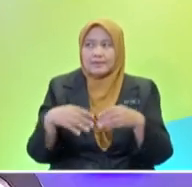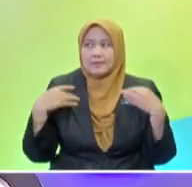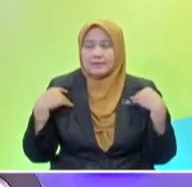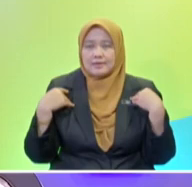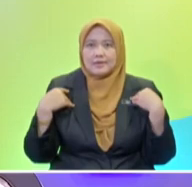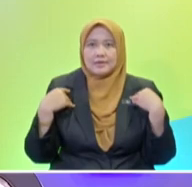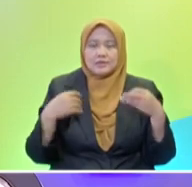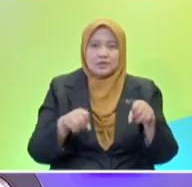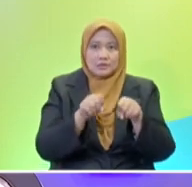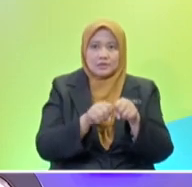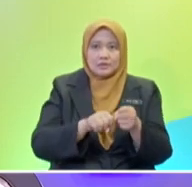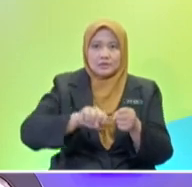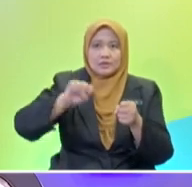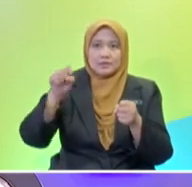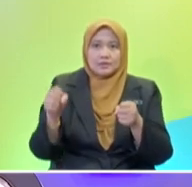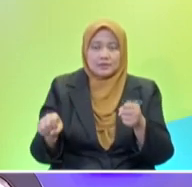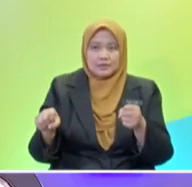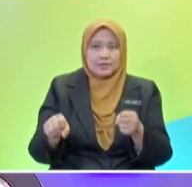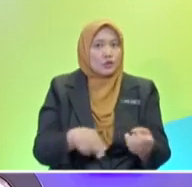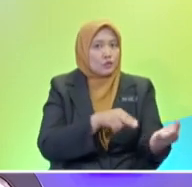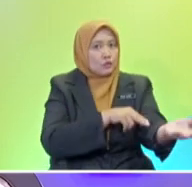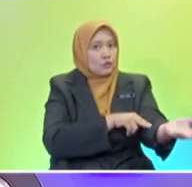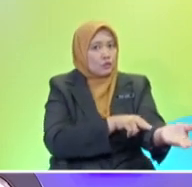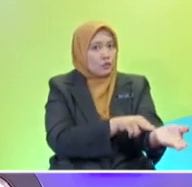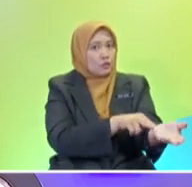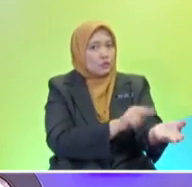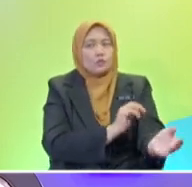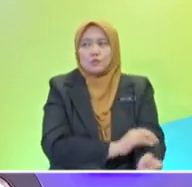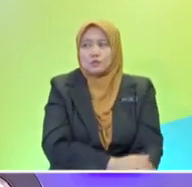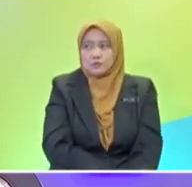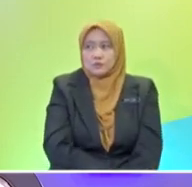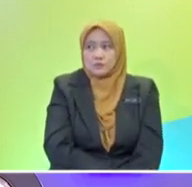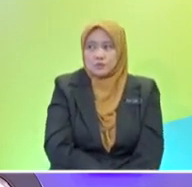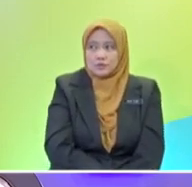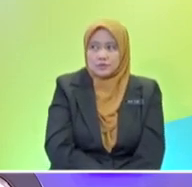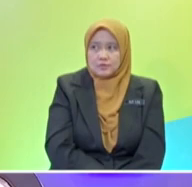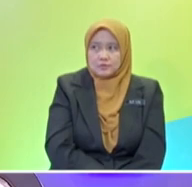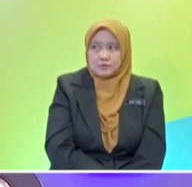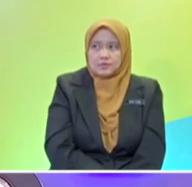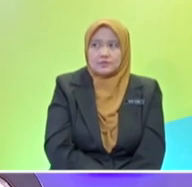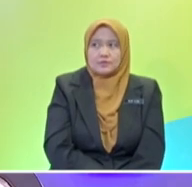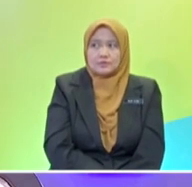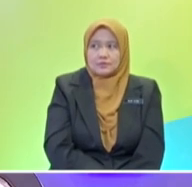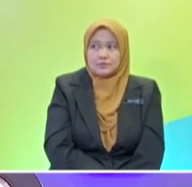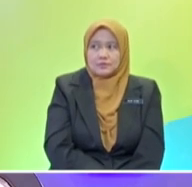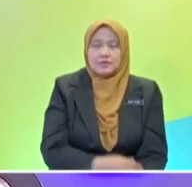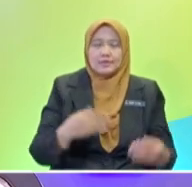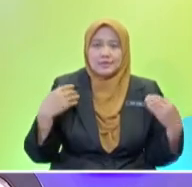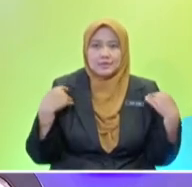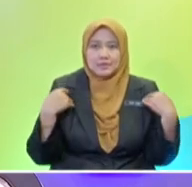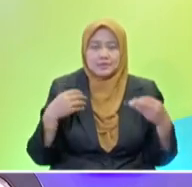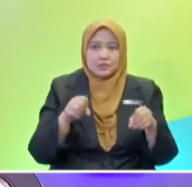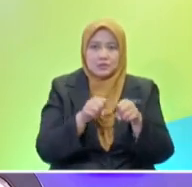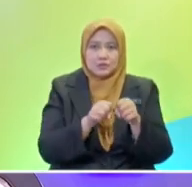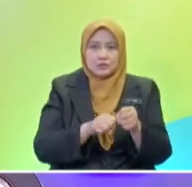ada urat. Kalau kita tengok daun peria ni kan? Urat-urat dia. Ada urat, ada tangkai,